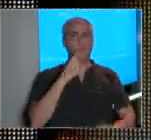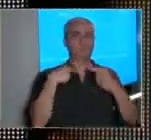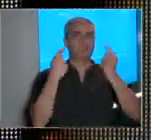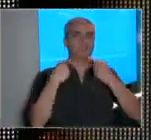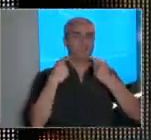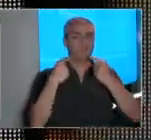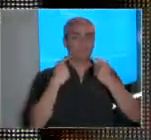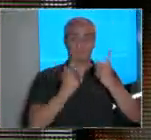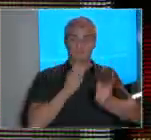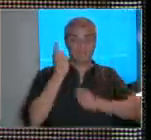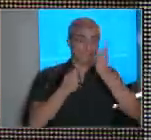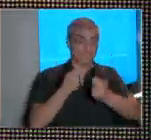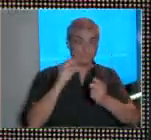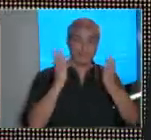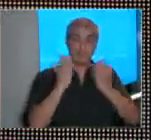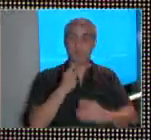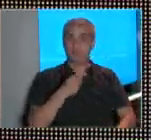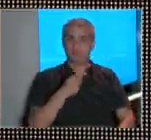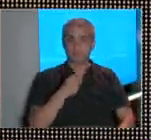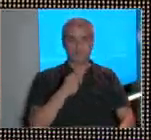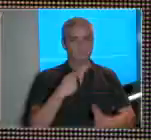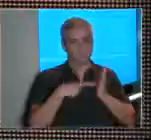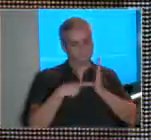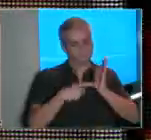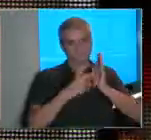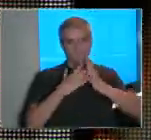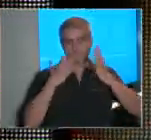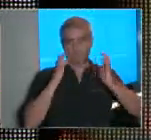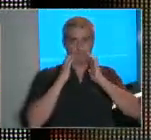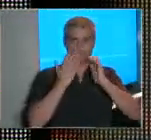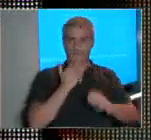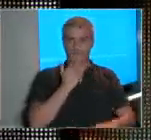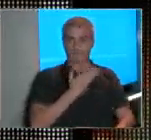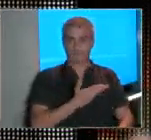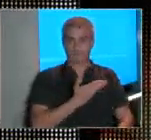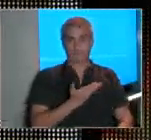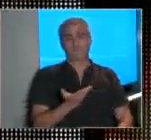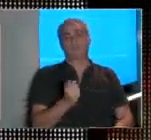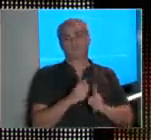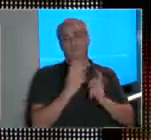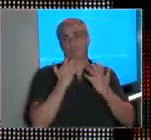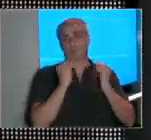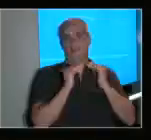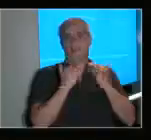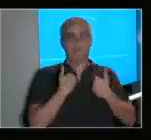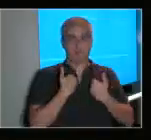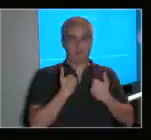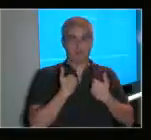ימים. ירי הקסאמים על הנגב סוכר בצורה נרחבת בתקשורת הישראלית. כאלה נרטיב המתאים